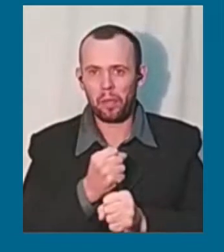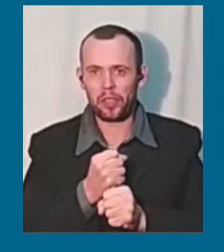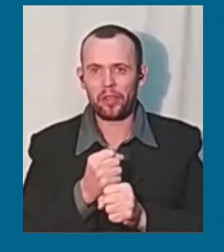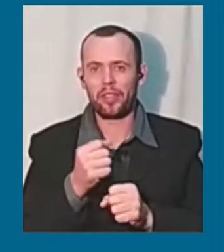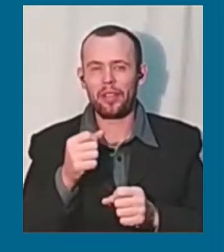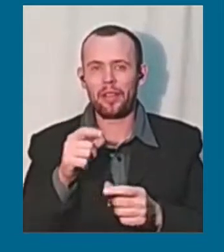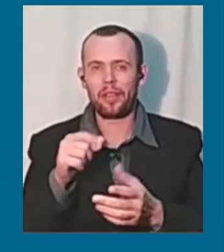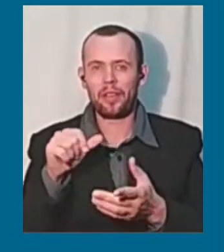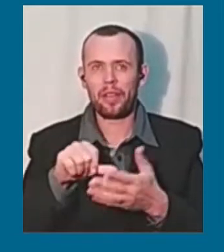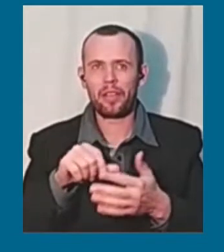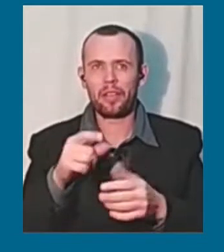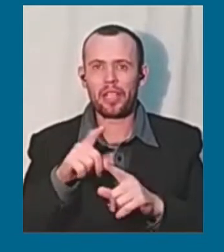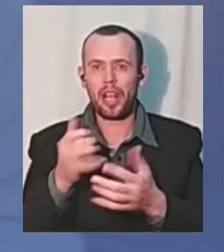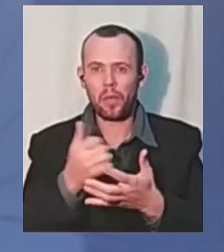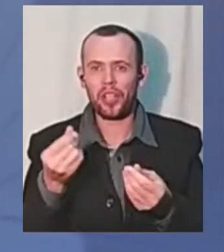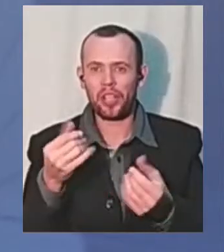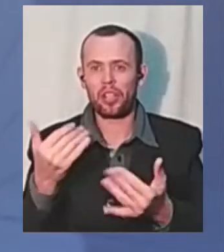заработать деньги и сделать самим машину.